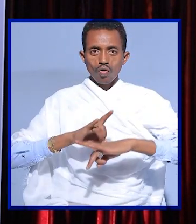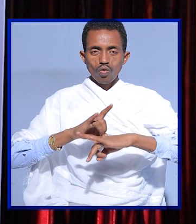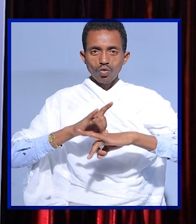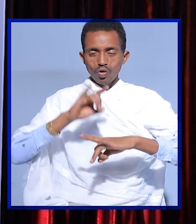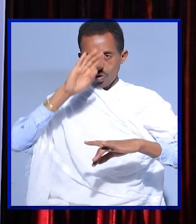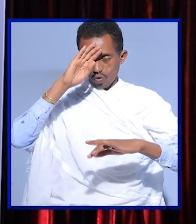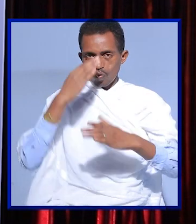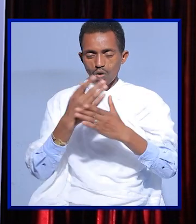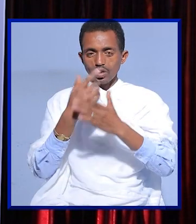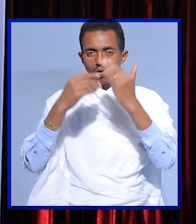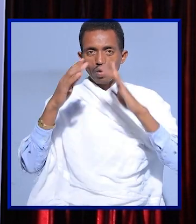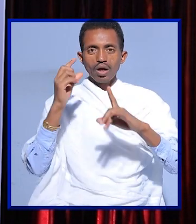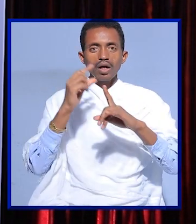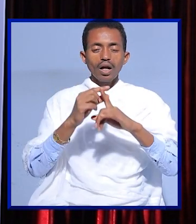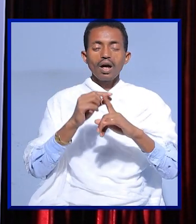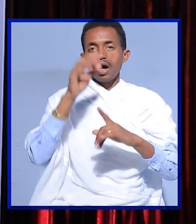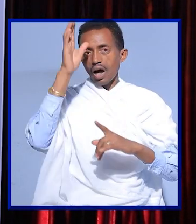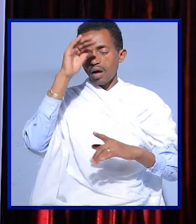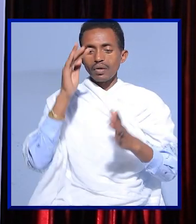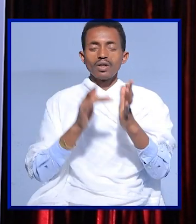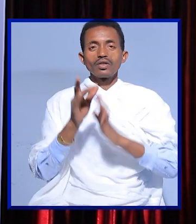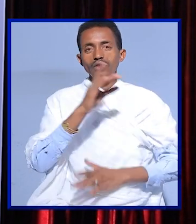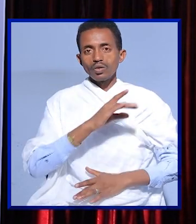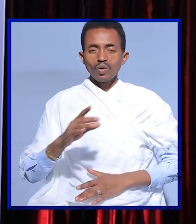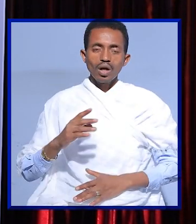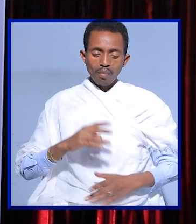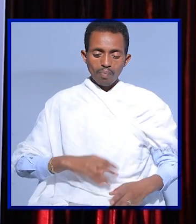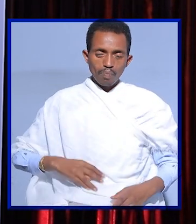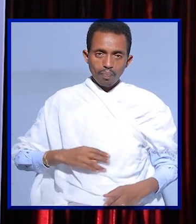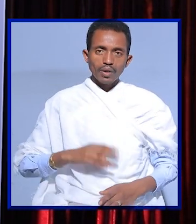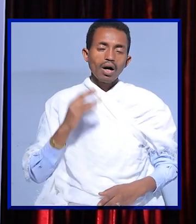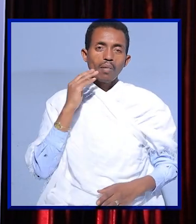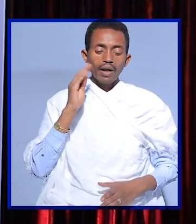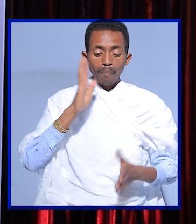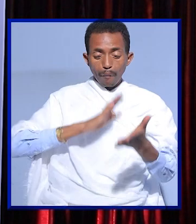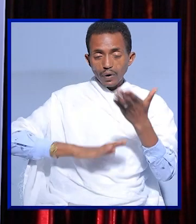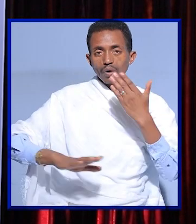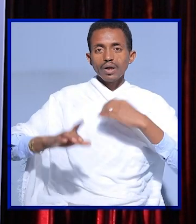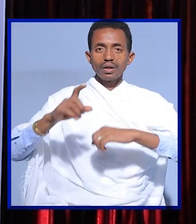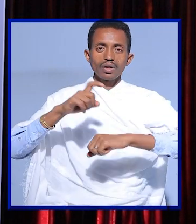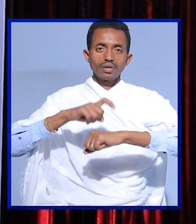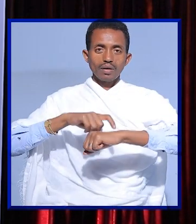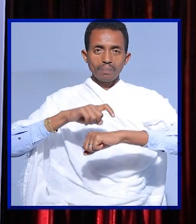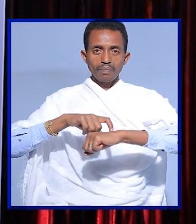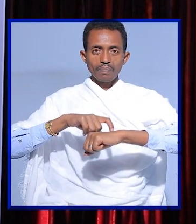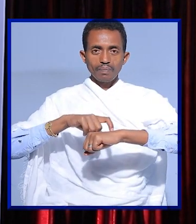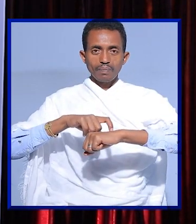ወልድ ዋህድ ቃል አብ ኢየሱስ ክርስቶስ በማኅፀነ ማርያም አድሮ በተወለደ ጊዜ